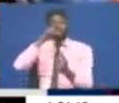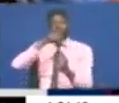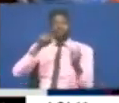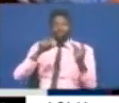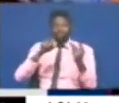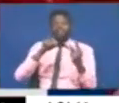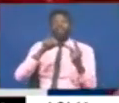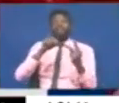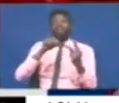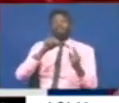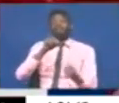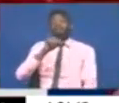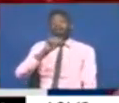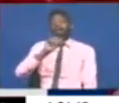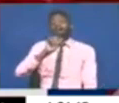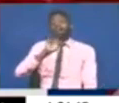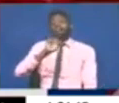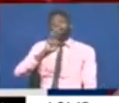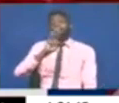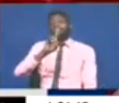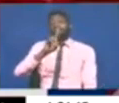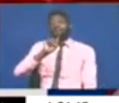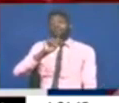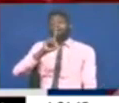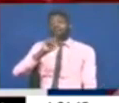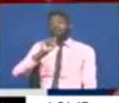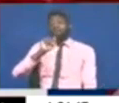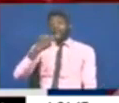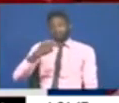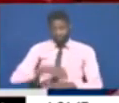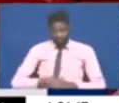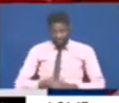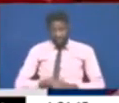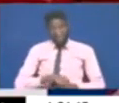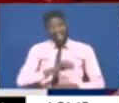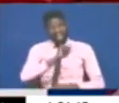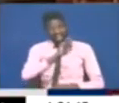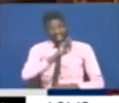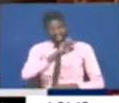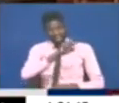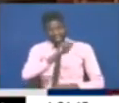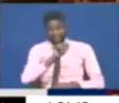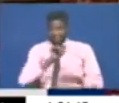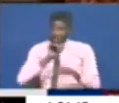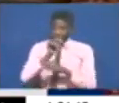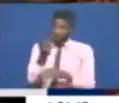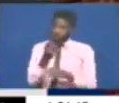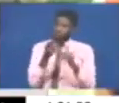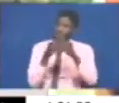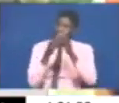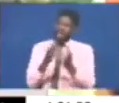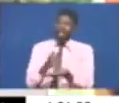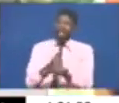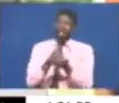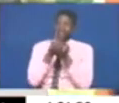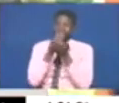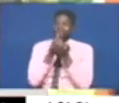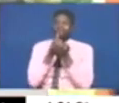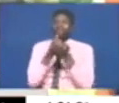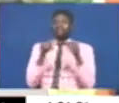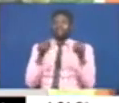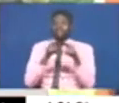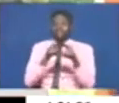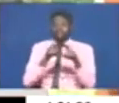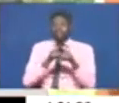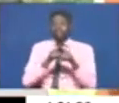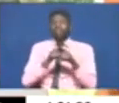on the two leaders to push for change and execution of projects that will benefit the women and youth in the county. Watu hawa wawili washikane